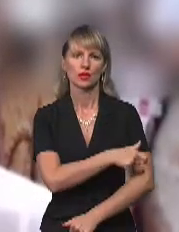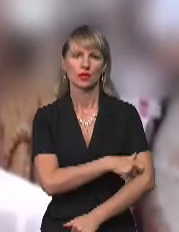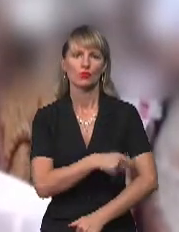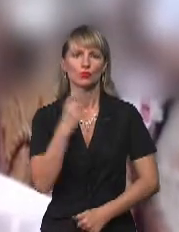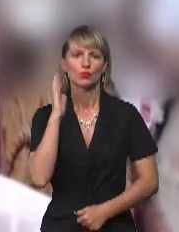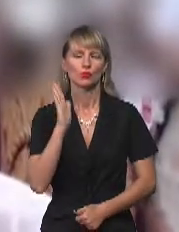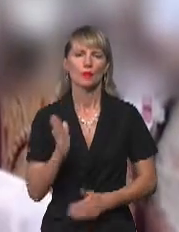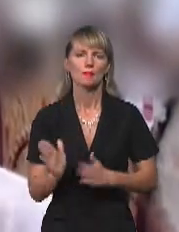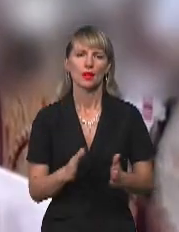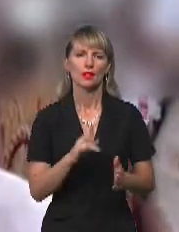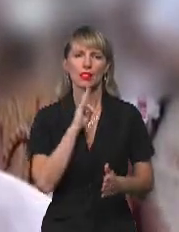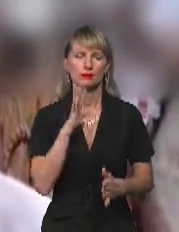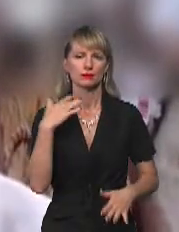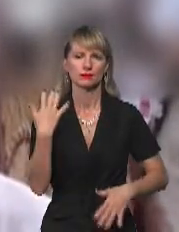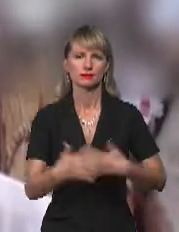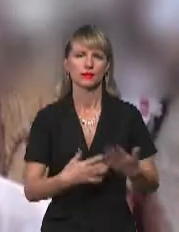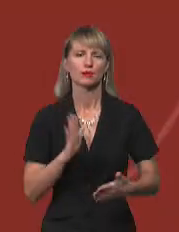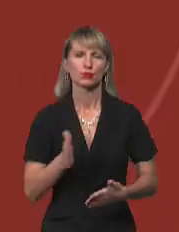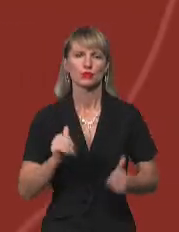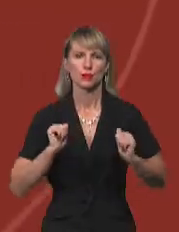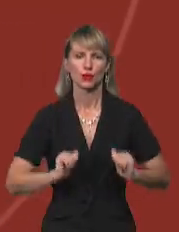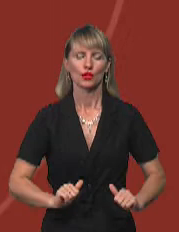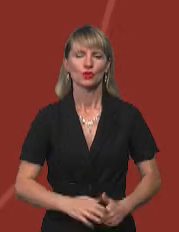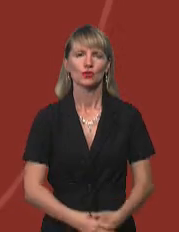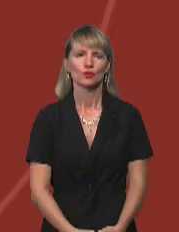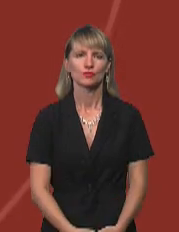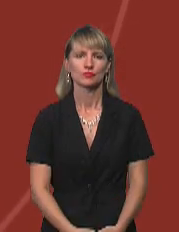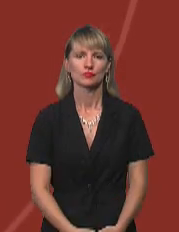гадаю, порядок, не буде безладу, буде спокійно.